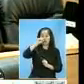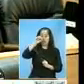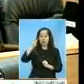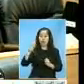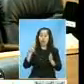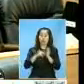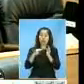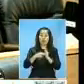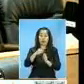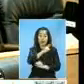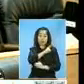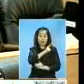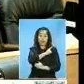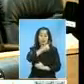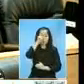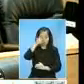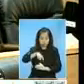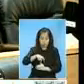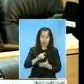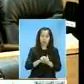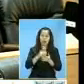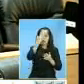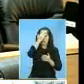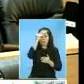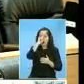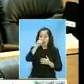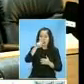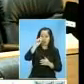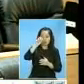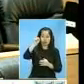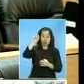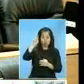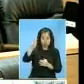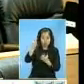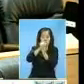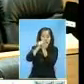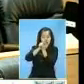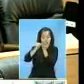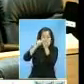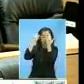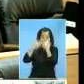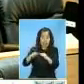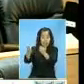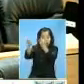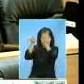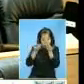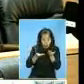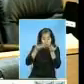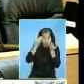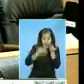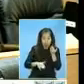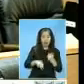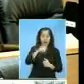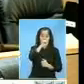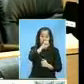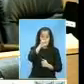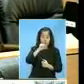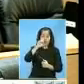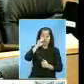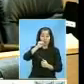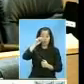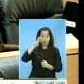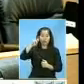ชอบไม่ได้ครับเพราะฉะนั้นหลังจากที่สมาชิกสภาร่างรัฐธรรมนูญร่างกฎหมายรัฐธรรมนูญเสร็จจะต้องเข้านำเ